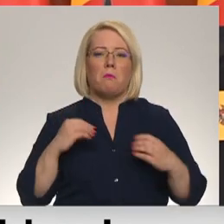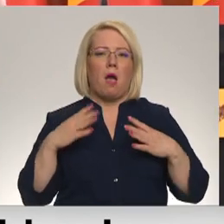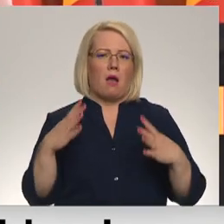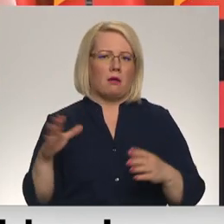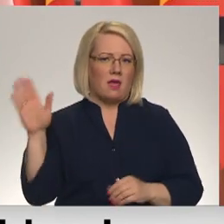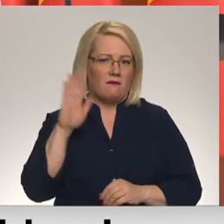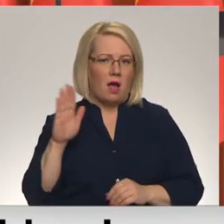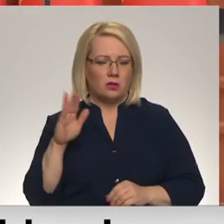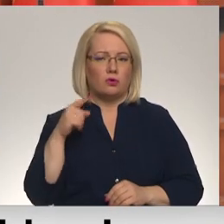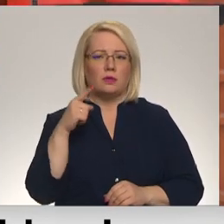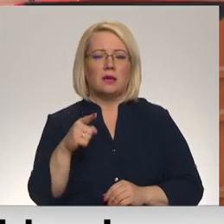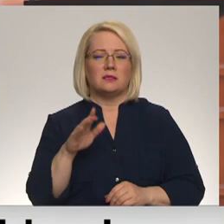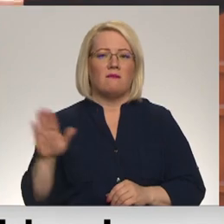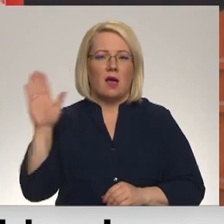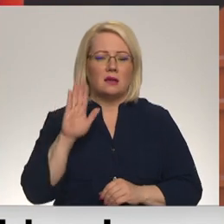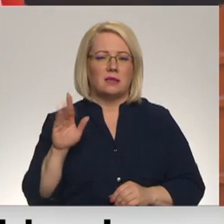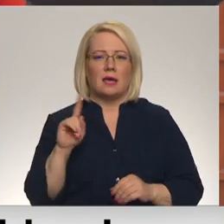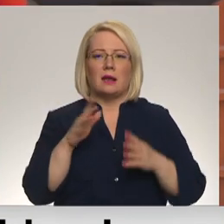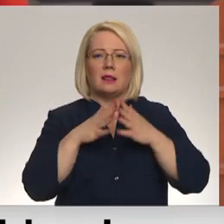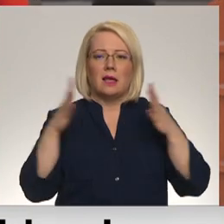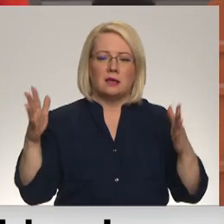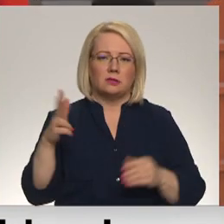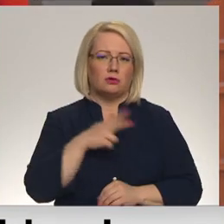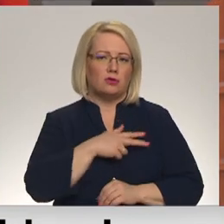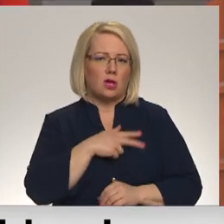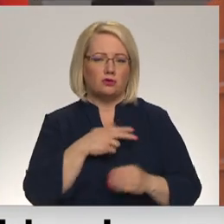bagāta, un tas valstī ir ārkārtīgi liels gan sociāls, gan